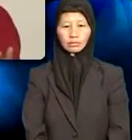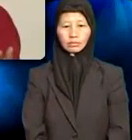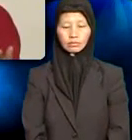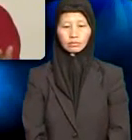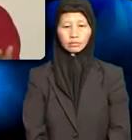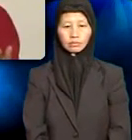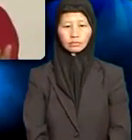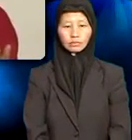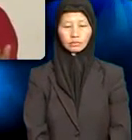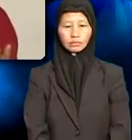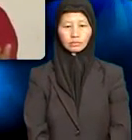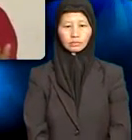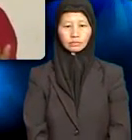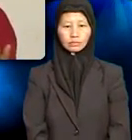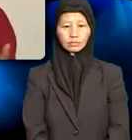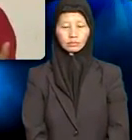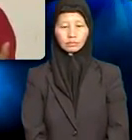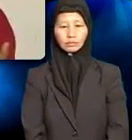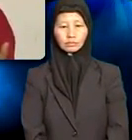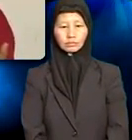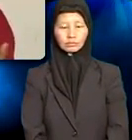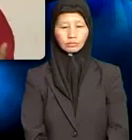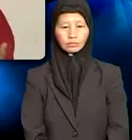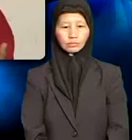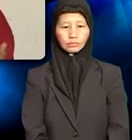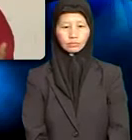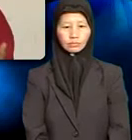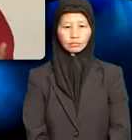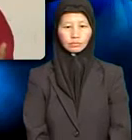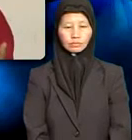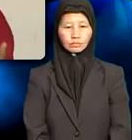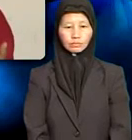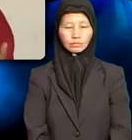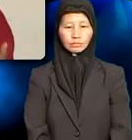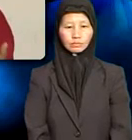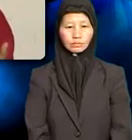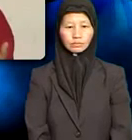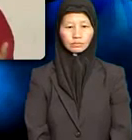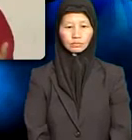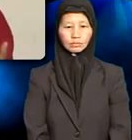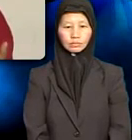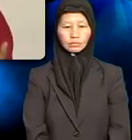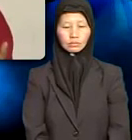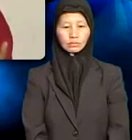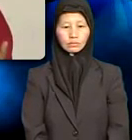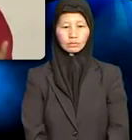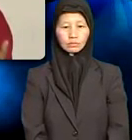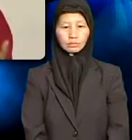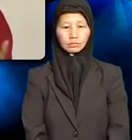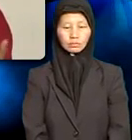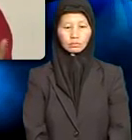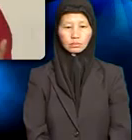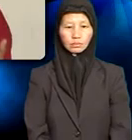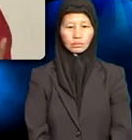ashhadu anna Muhammadar Rasulullah. Allahumma ij'alni minat tawwabin waj'alni minal